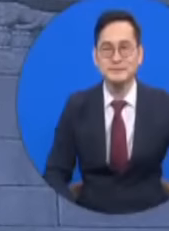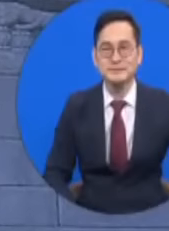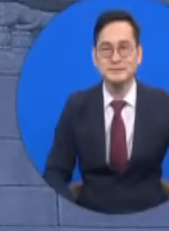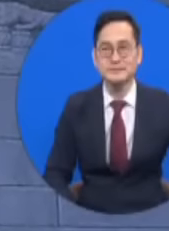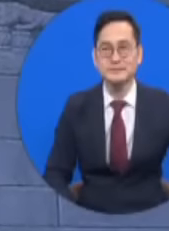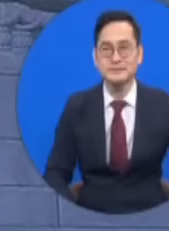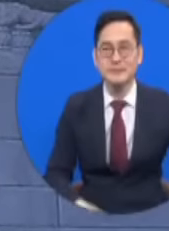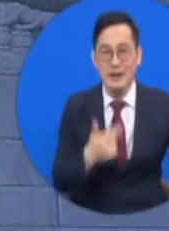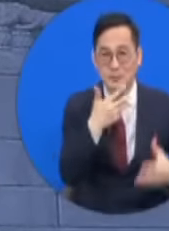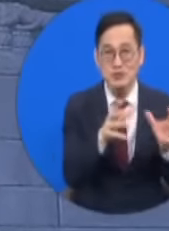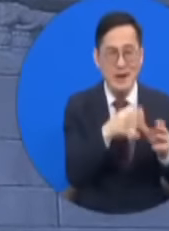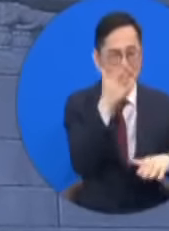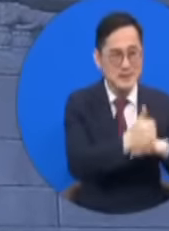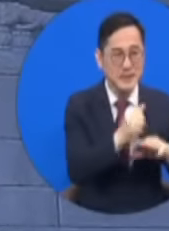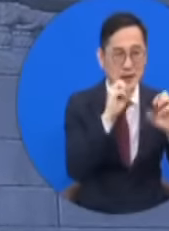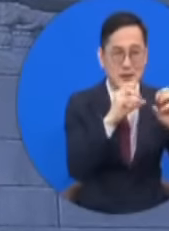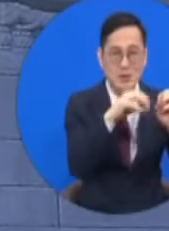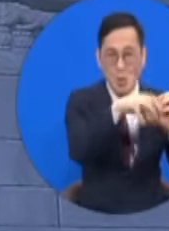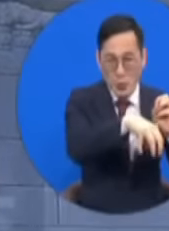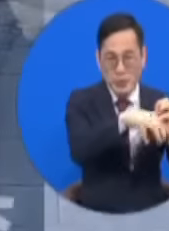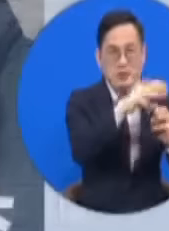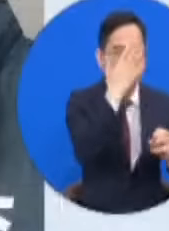유세지는 용산입니다.